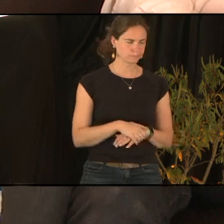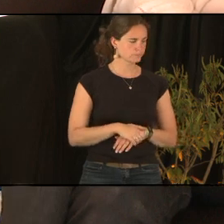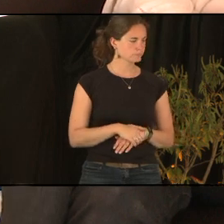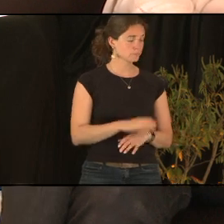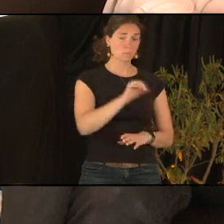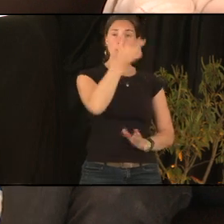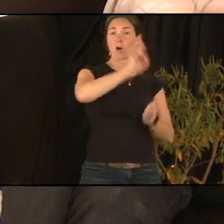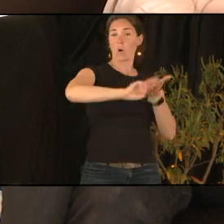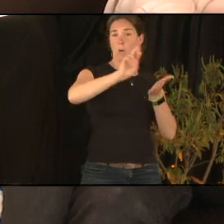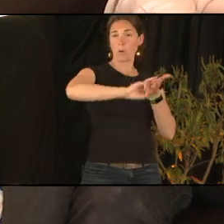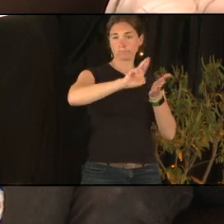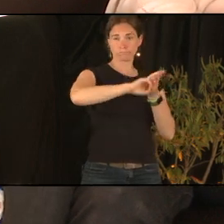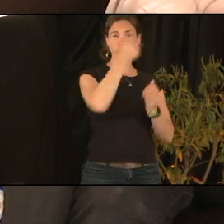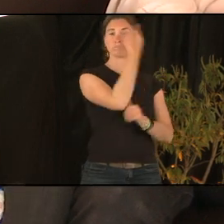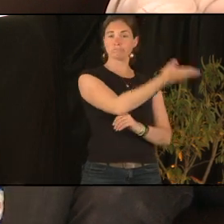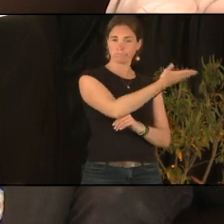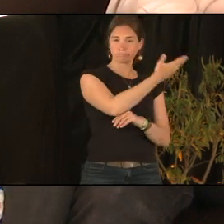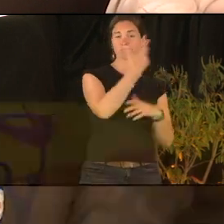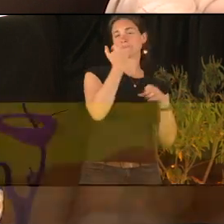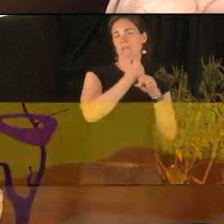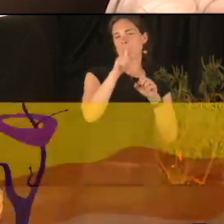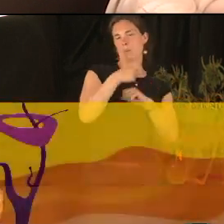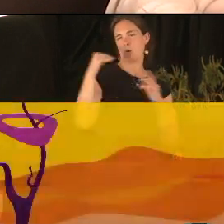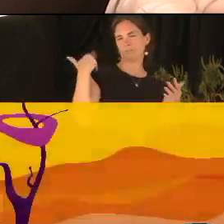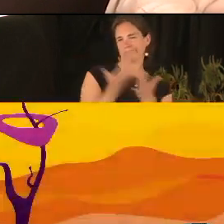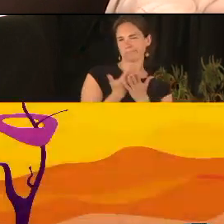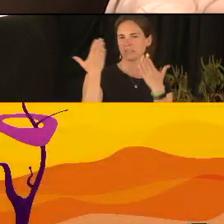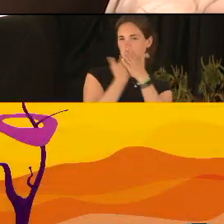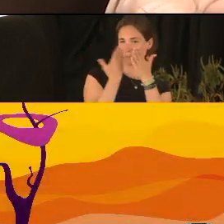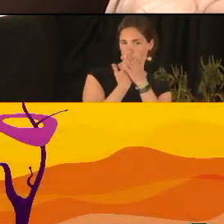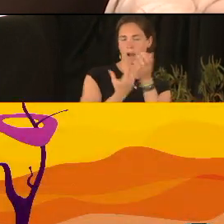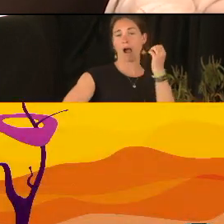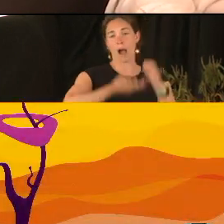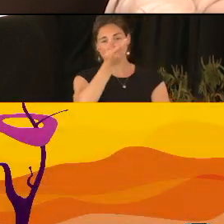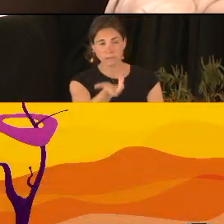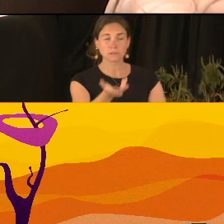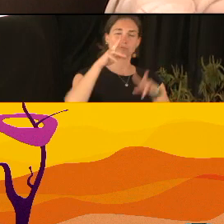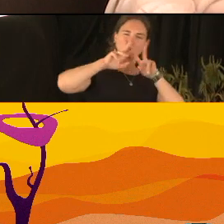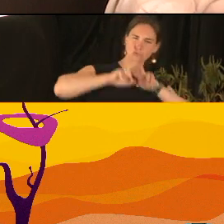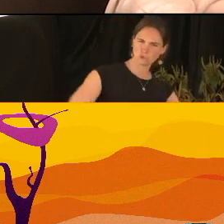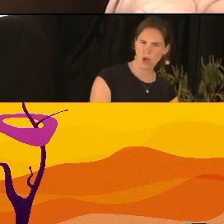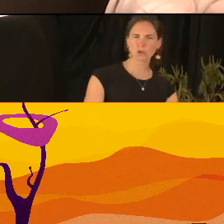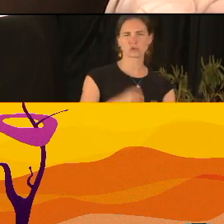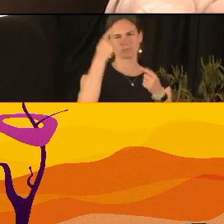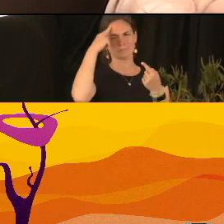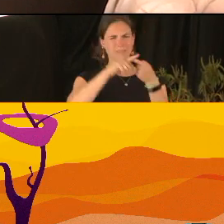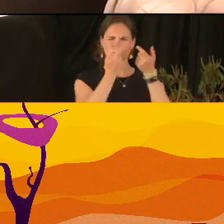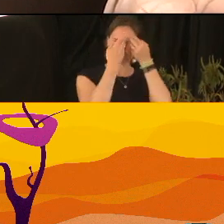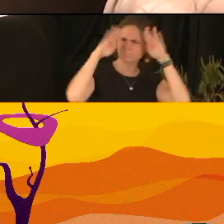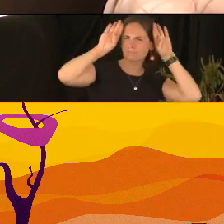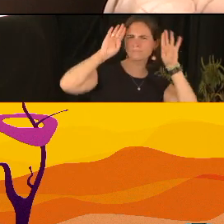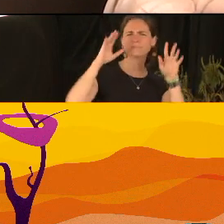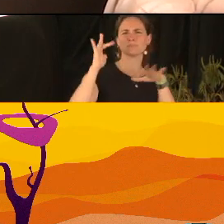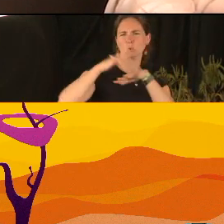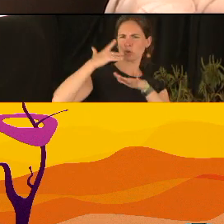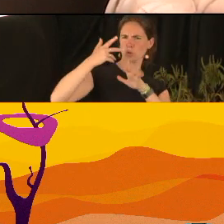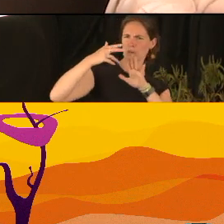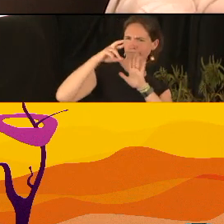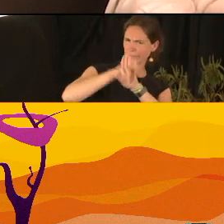Premier roman pour le cinéaste que vous êtes, artiste, chercheur, pluridisciplinaire, réalisateur de plusieurs